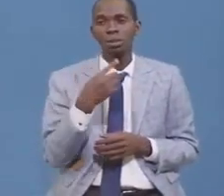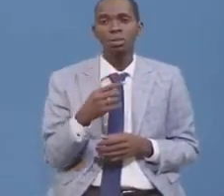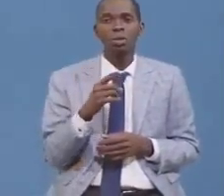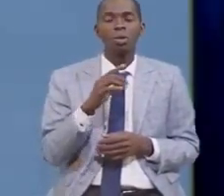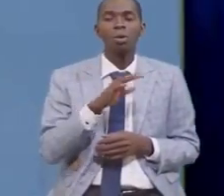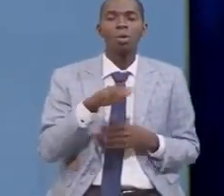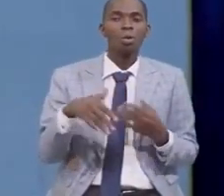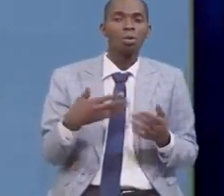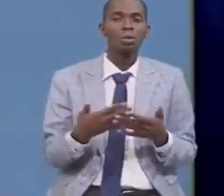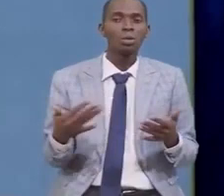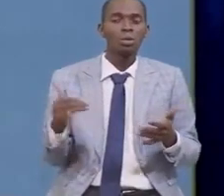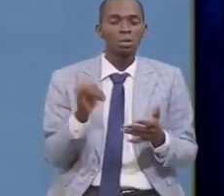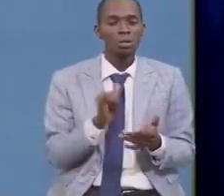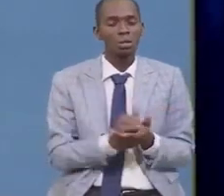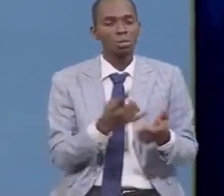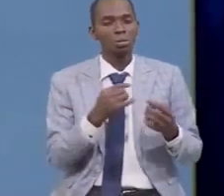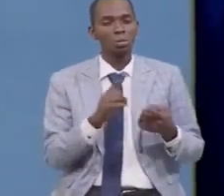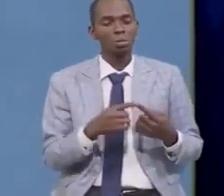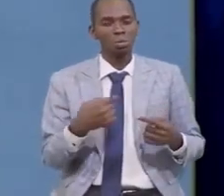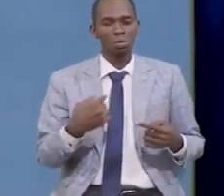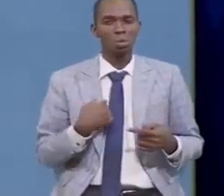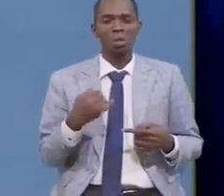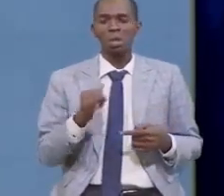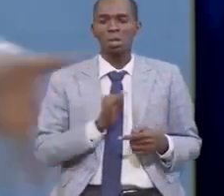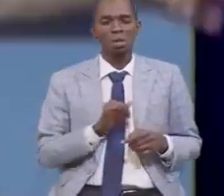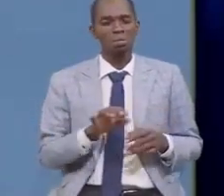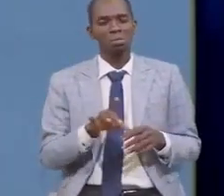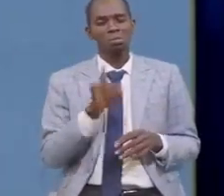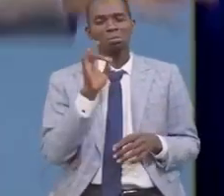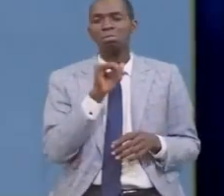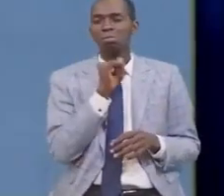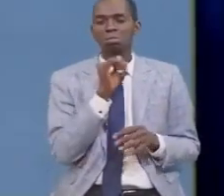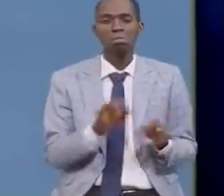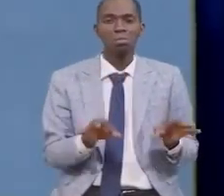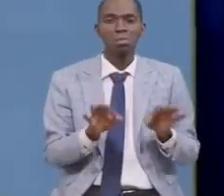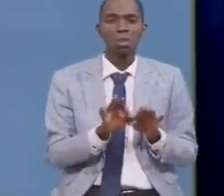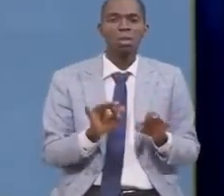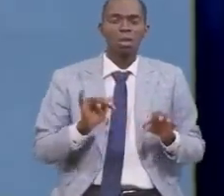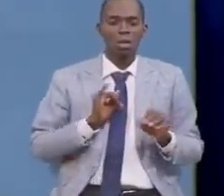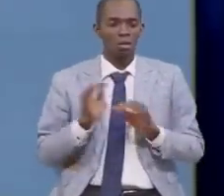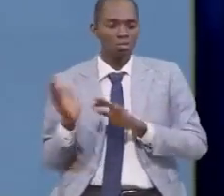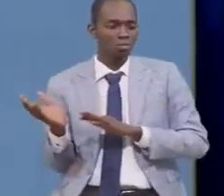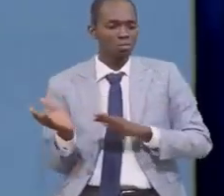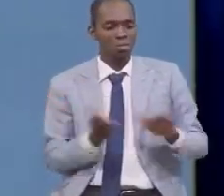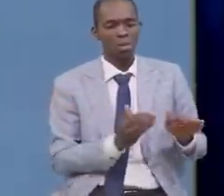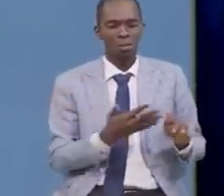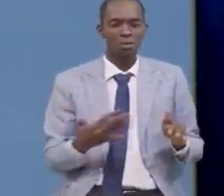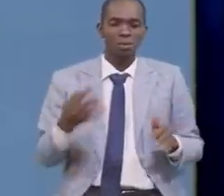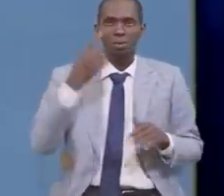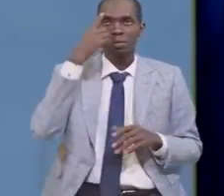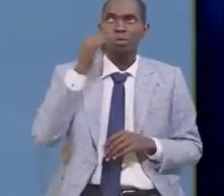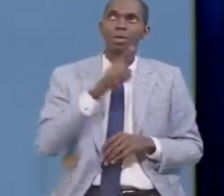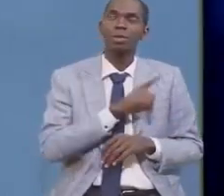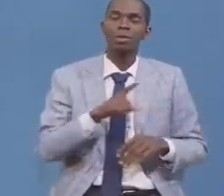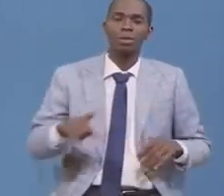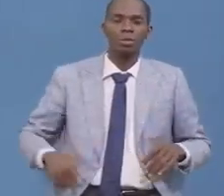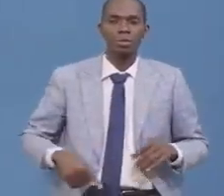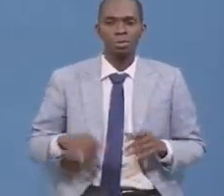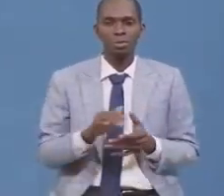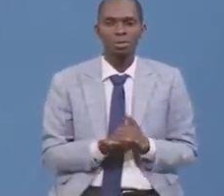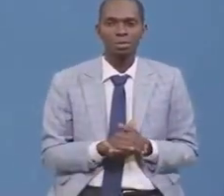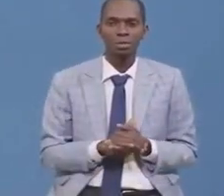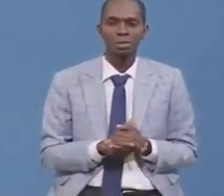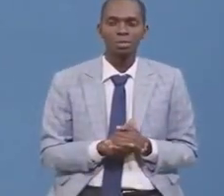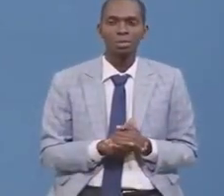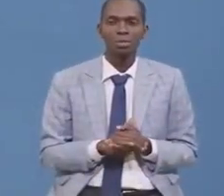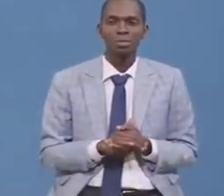me, those I counted for dung now. We consecrate everything to the Lord. అపోస్తలులు అన్నారు కదా, సమస్తాన్ని